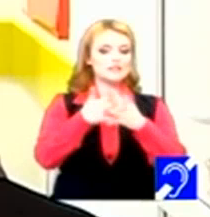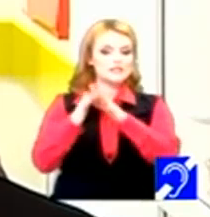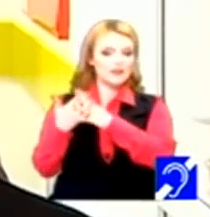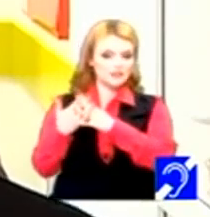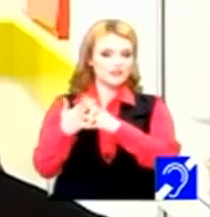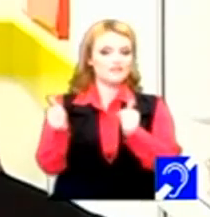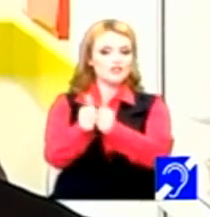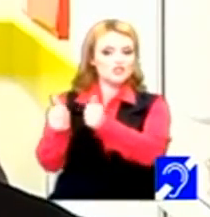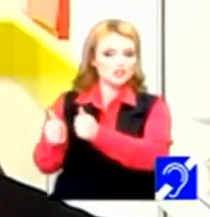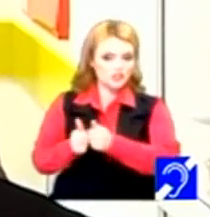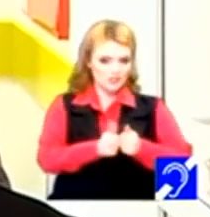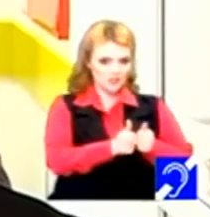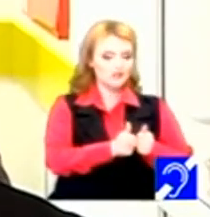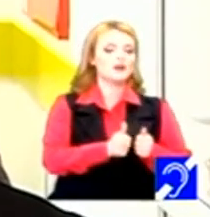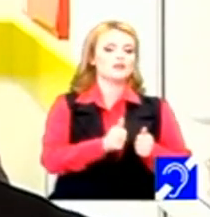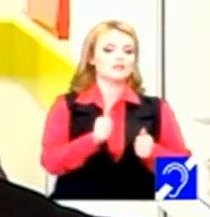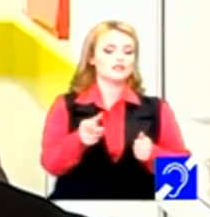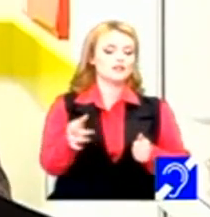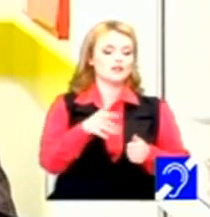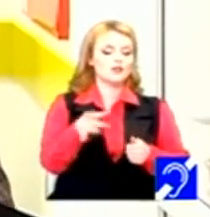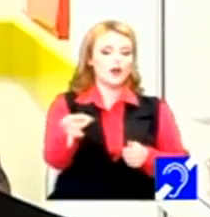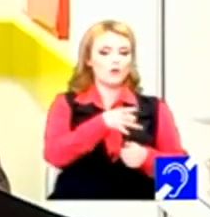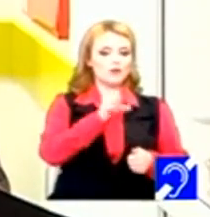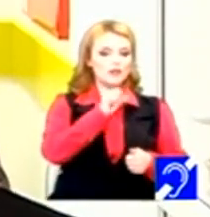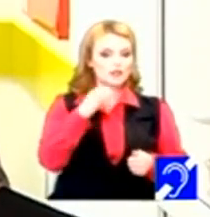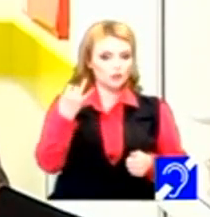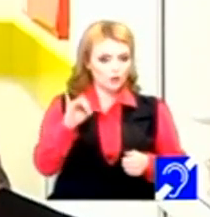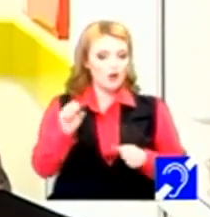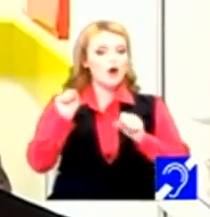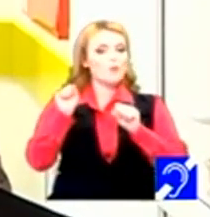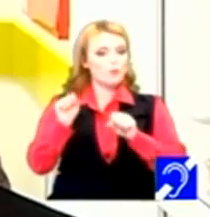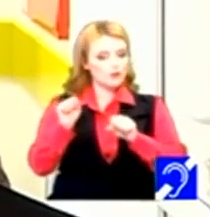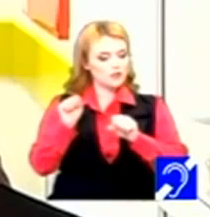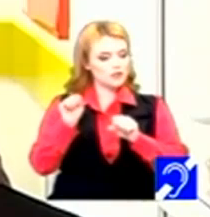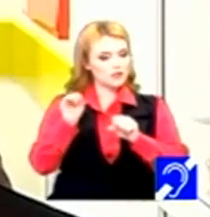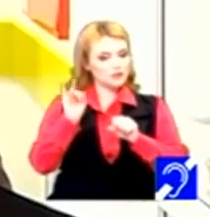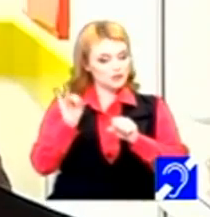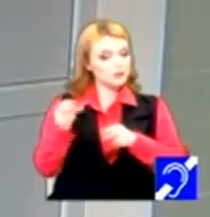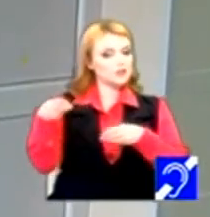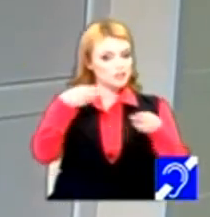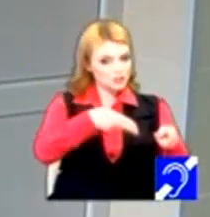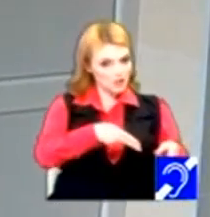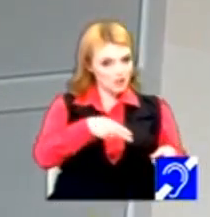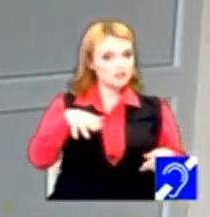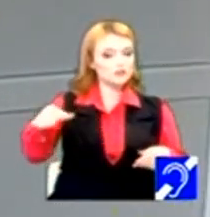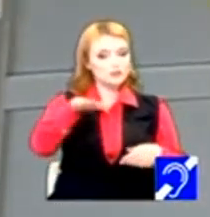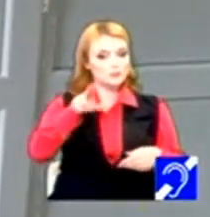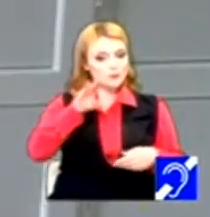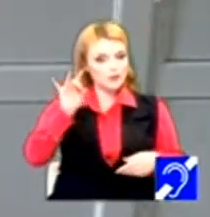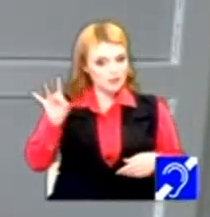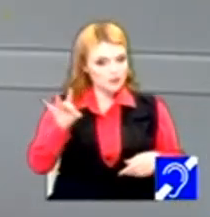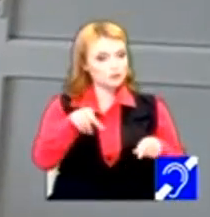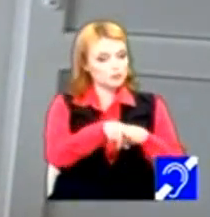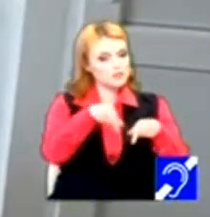13.000 de persoane din regiunea transnistreană sunt deservite în secția de